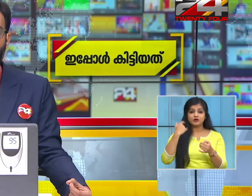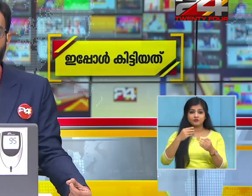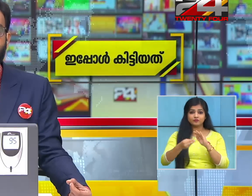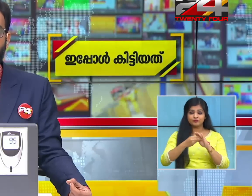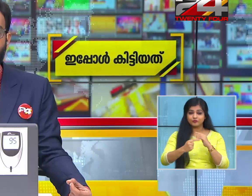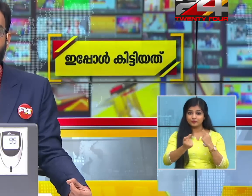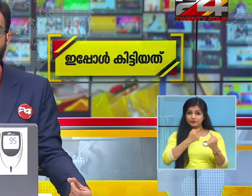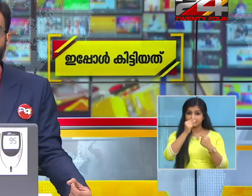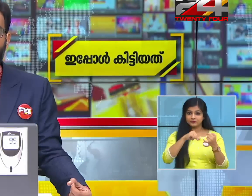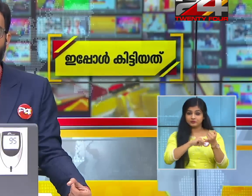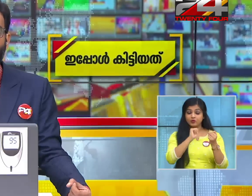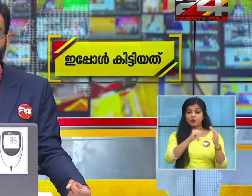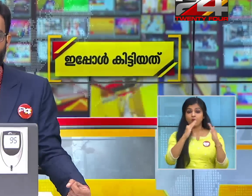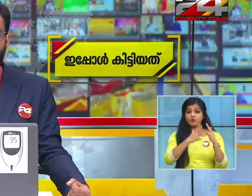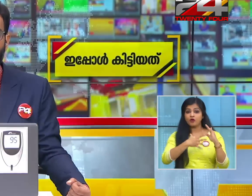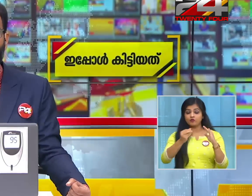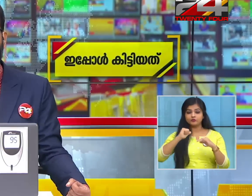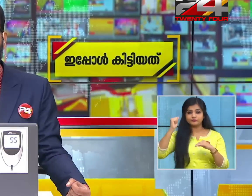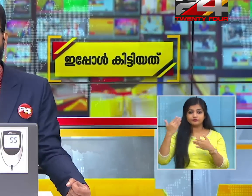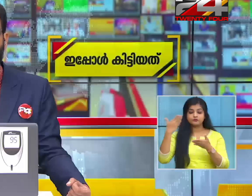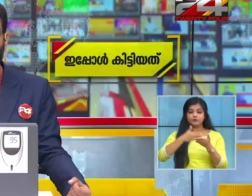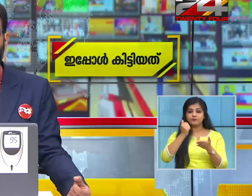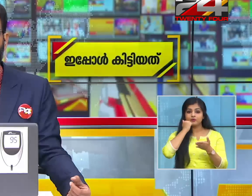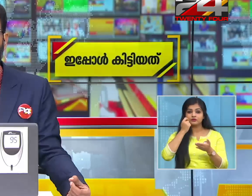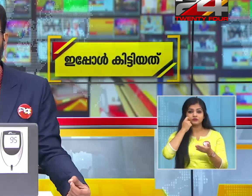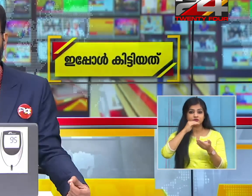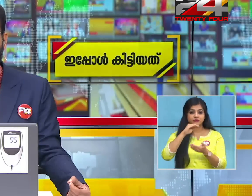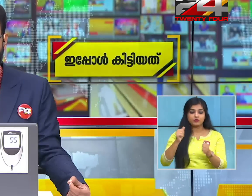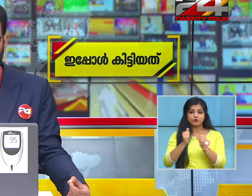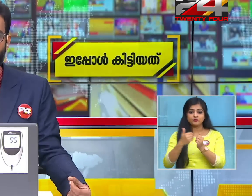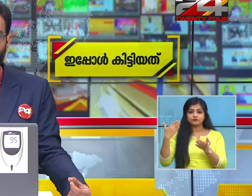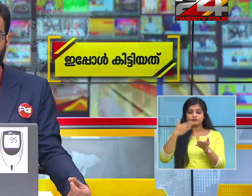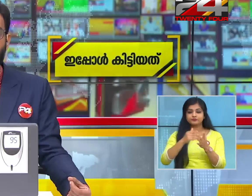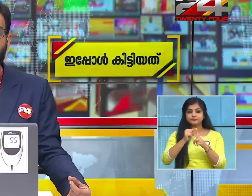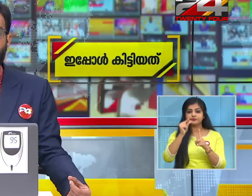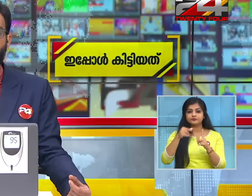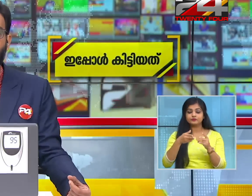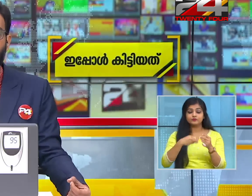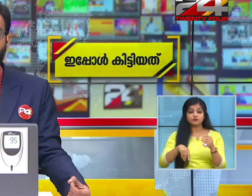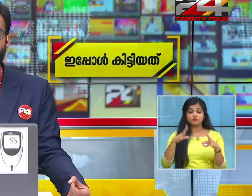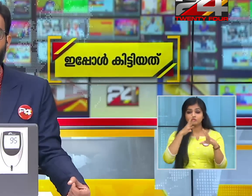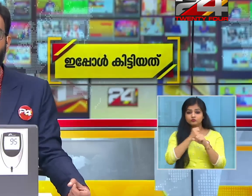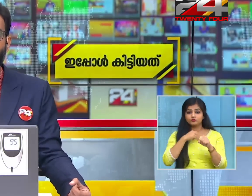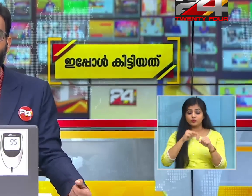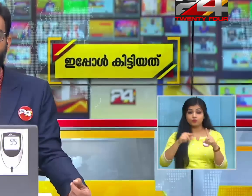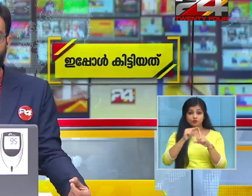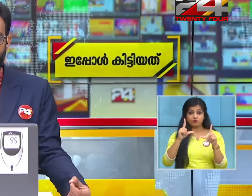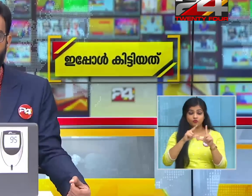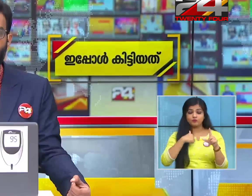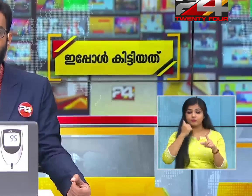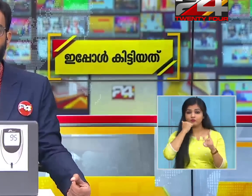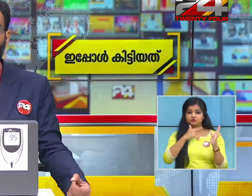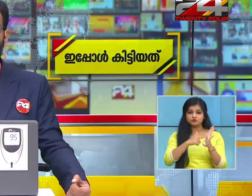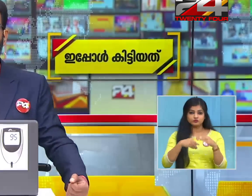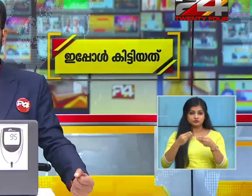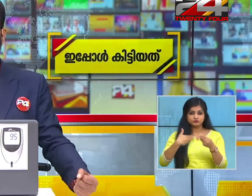മകനുമൊപ്പം സമരത്തിനെത്തിയിരിക്കുകയാണ് പ്രമോദ് കോട്ടൂളി. ഒന്നും ഒളിച്ചുവെക്കില്ലെന്നും എല്ലാം തുറന്നു പറയുമെന്നും അദ്ദേഹം പറഞ്ഞു. തെളിവുകൾ തന്റെ അമ്മയെ കാണിക്കുമെന്നും പ്രമോദ് കോട്ടൂളി പറഞ്ഞു.